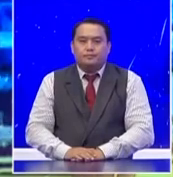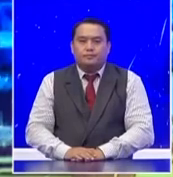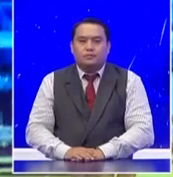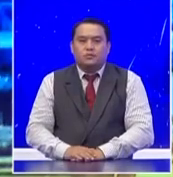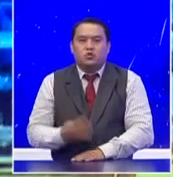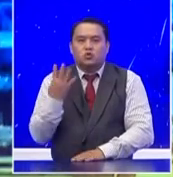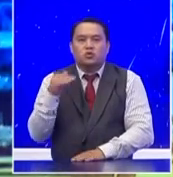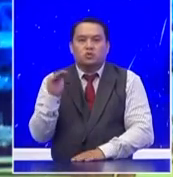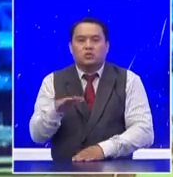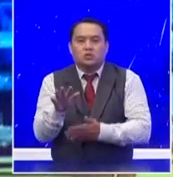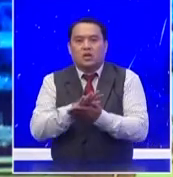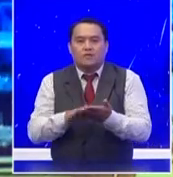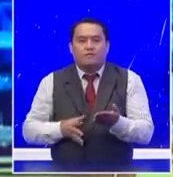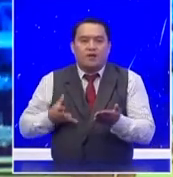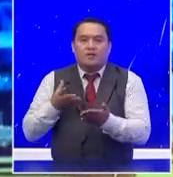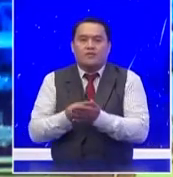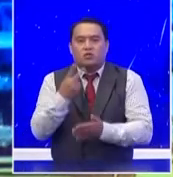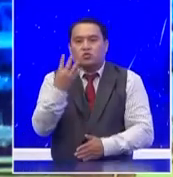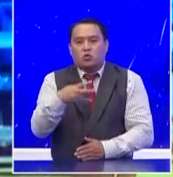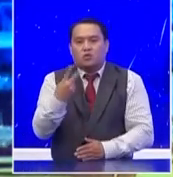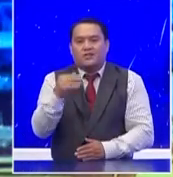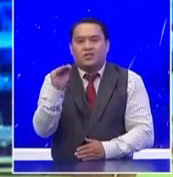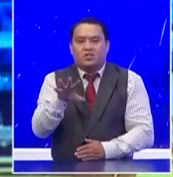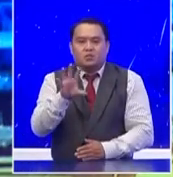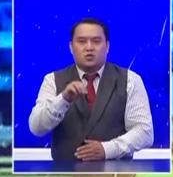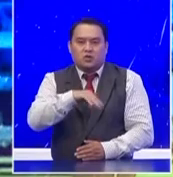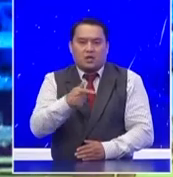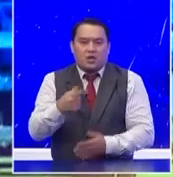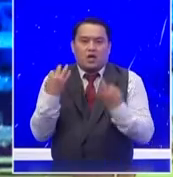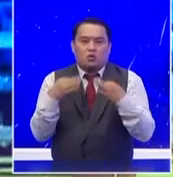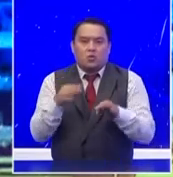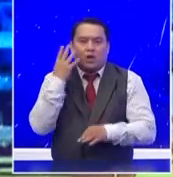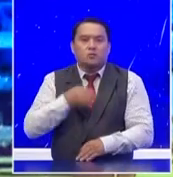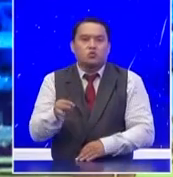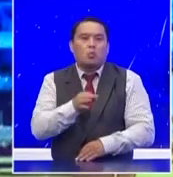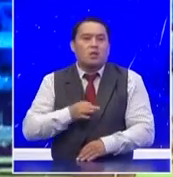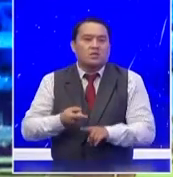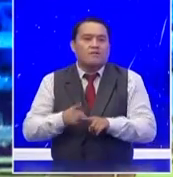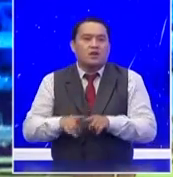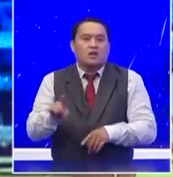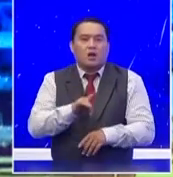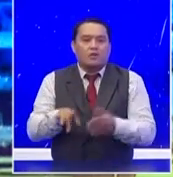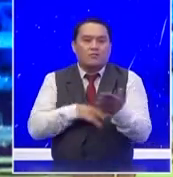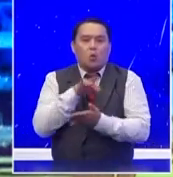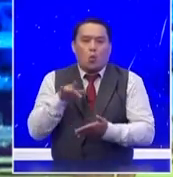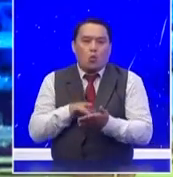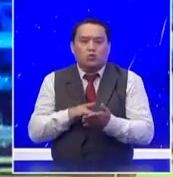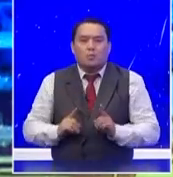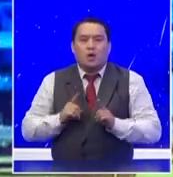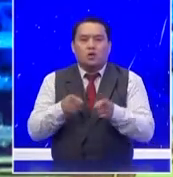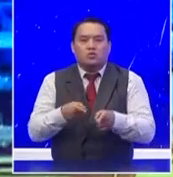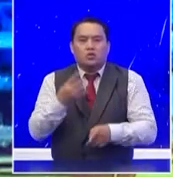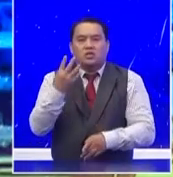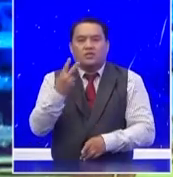Более 4000 заявок на выплату в размере 42 500 тенге одобрено в Алматинской области. Всего в районные и городские штабы